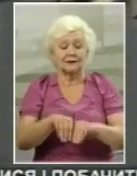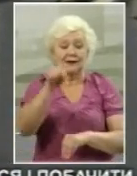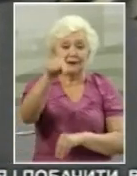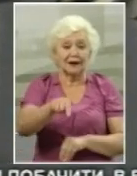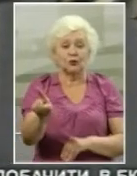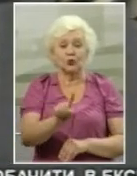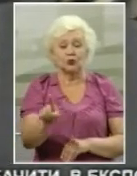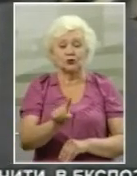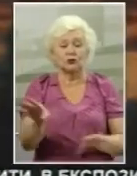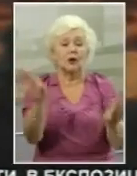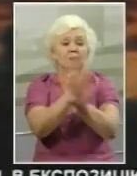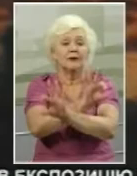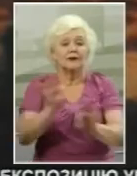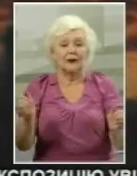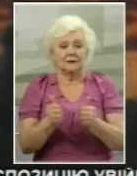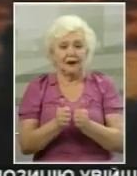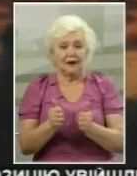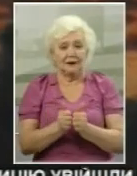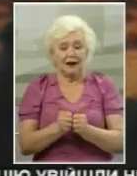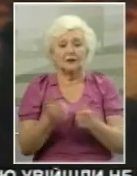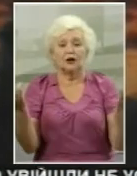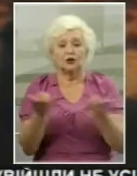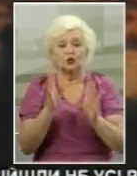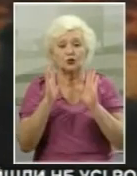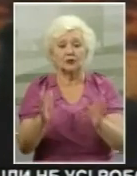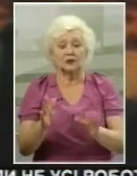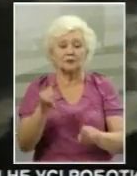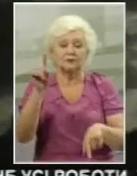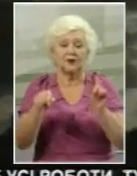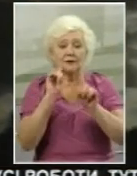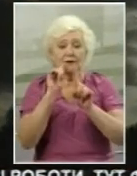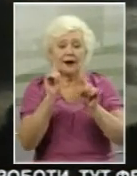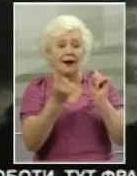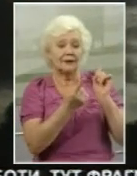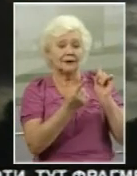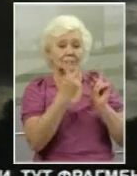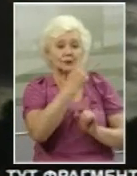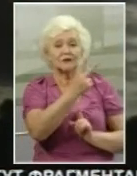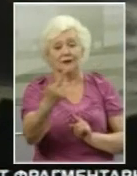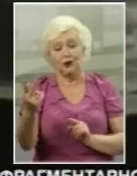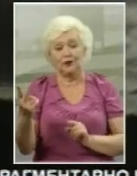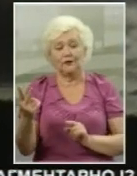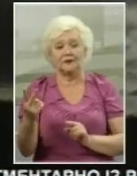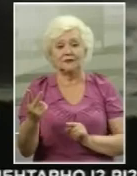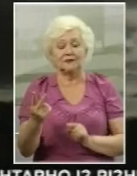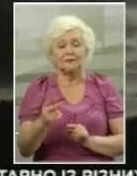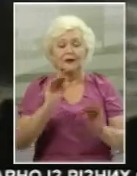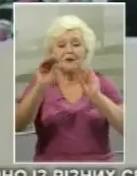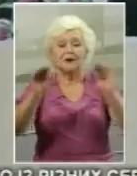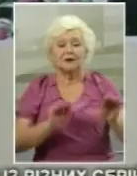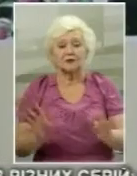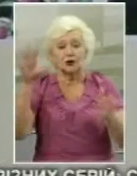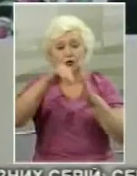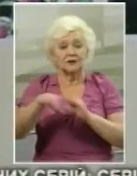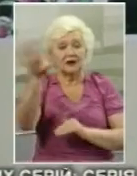что прекрасное рядом. Нужно только иногда оглянуться и увидеть это. В экспозицию вошли не